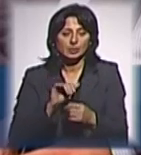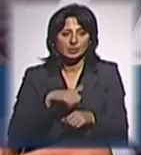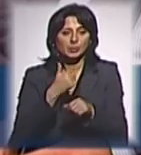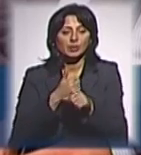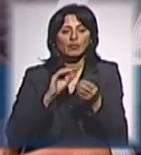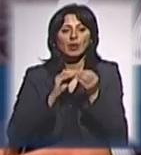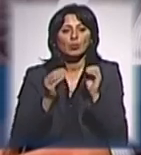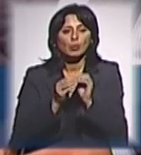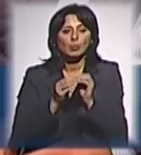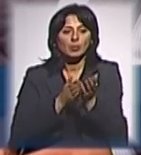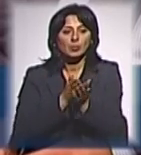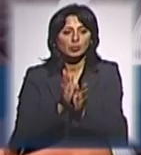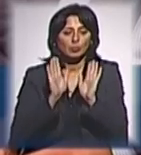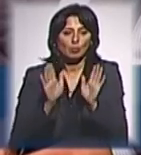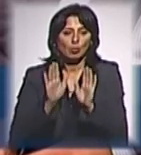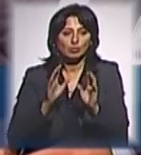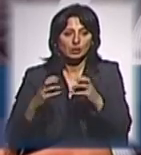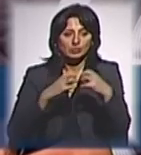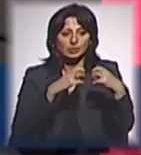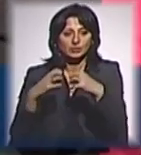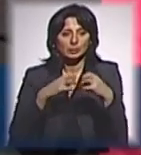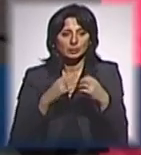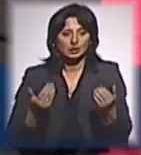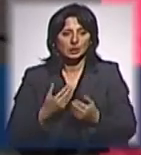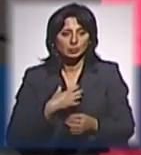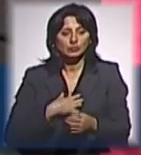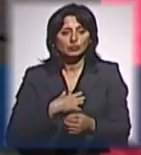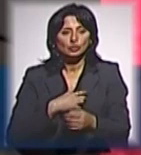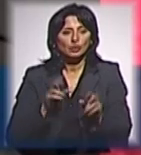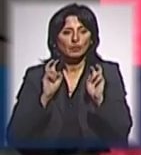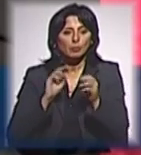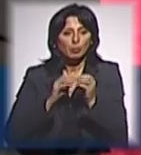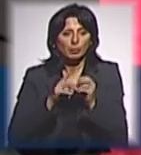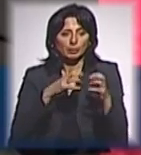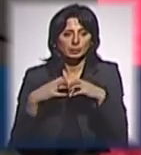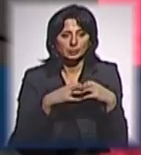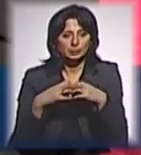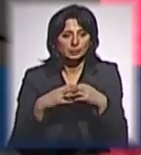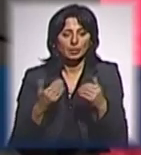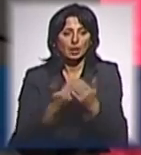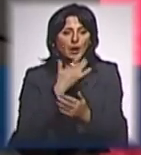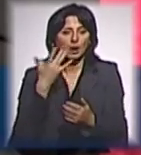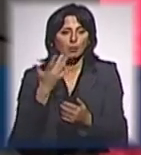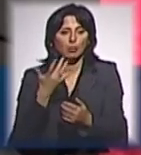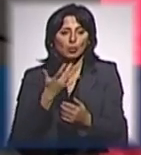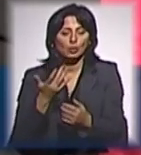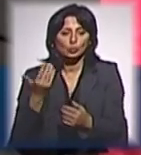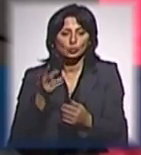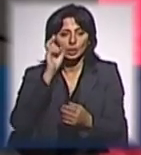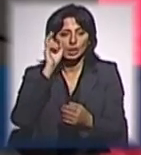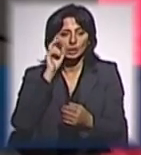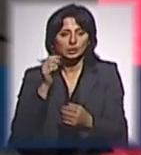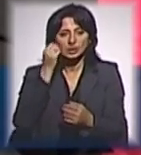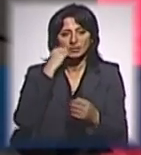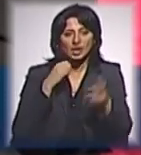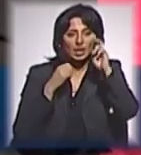მთავარ პრობლემებზე მიდიოდა მხოლოდ კინკლაობა ქვეყნისთვის სასიცოცხლოდ მნიშვნელოვან პრობლემებზე. ახალი პოლიტიკური